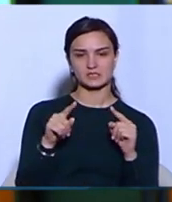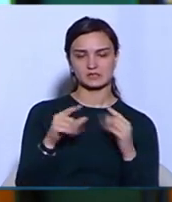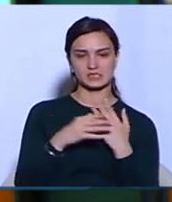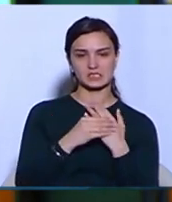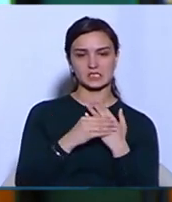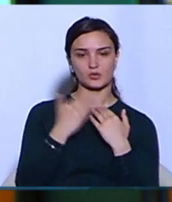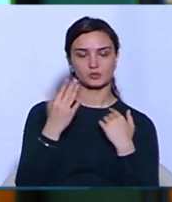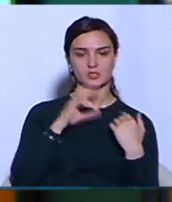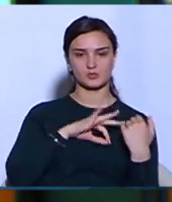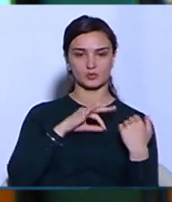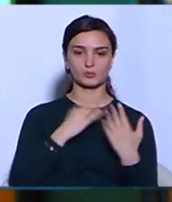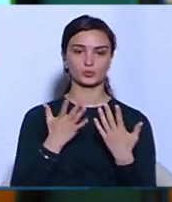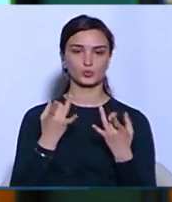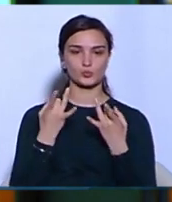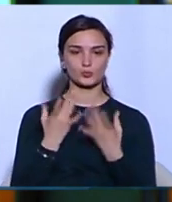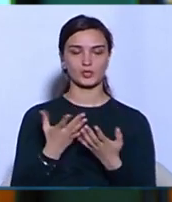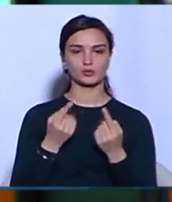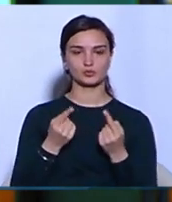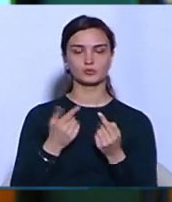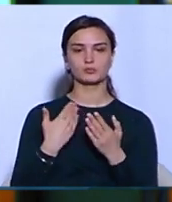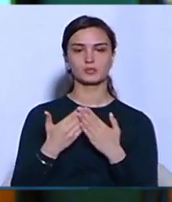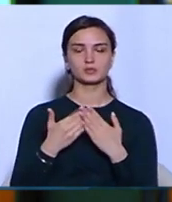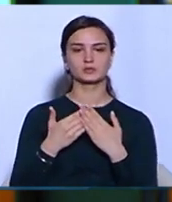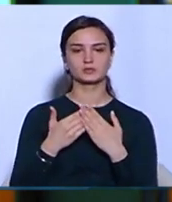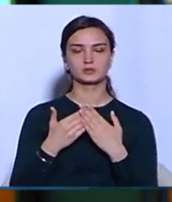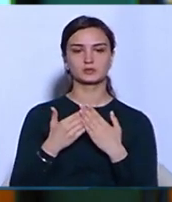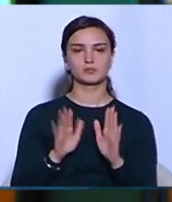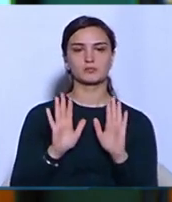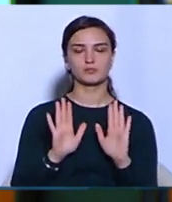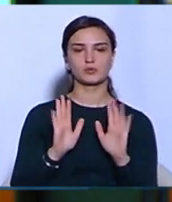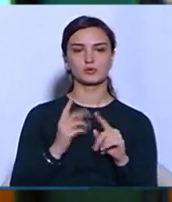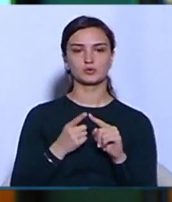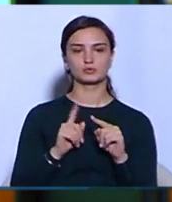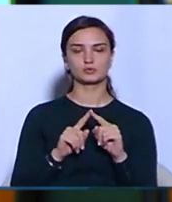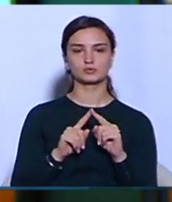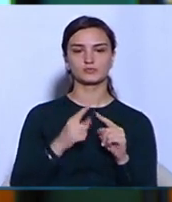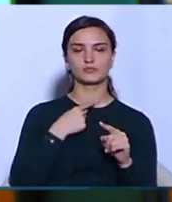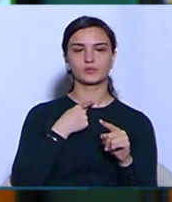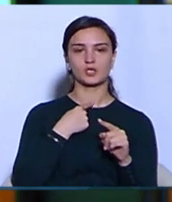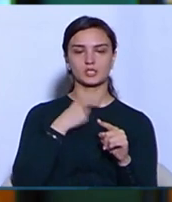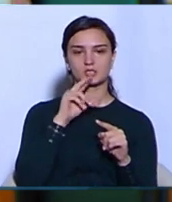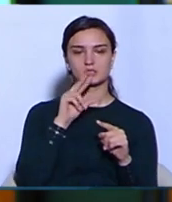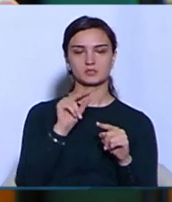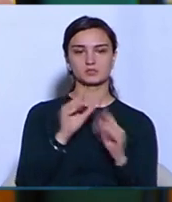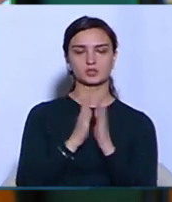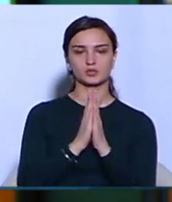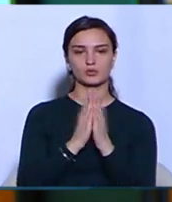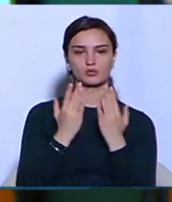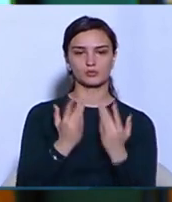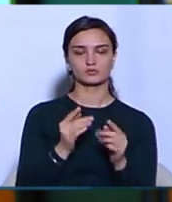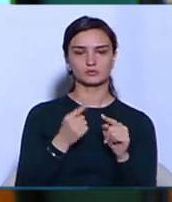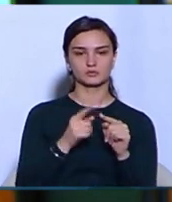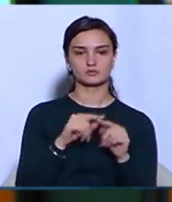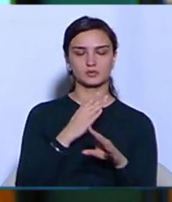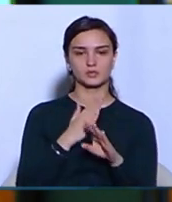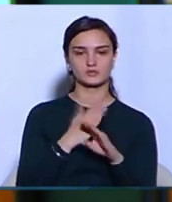ხეულის გამოყენება თუ უბრალოდ მაგალითად მხოლოდ რაღაცა ვოკალიზმით ითხოს